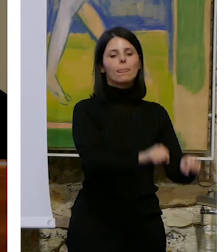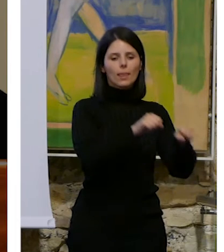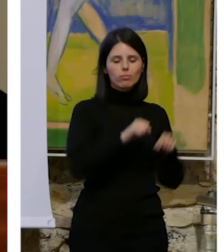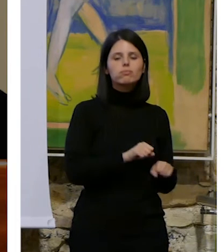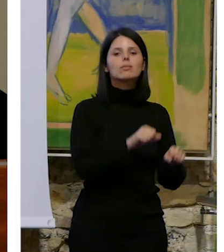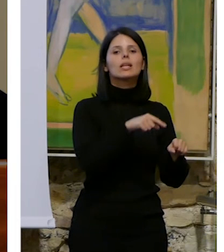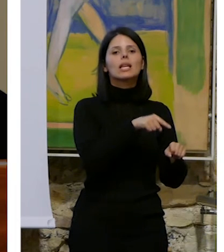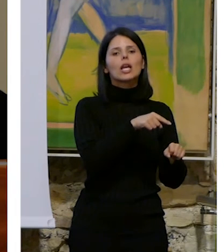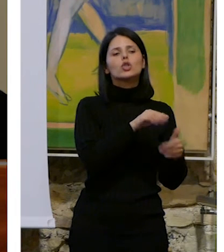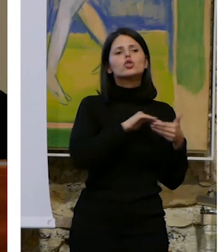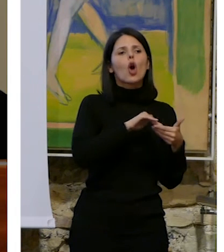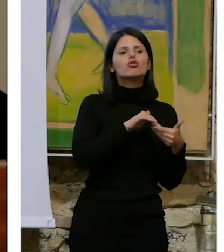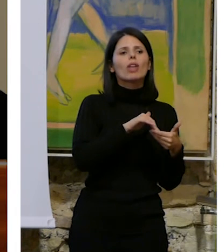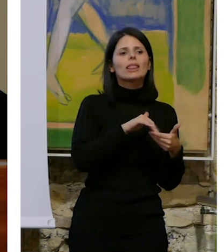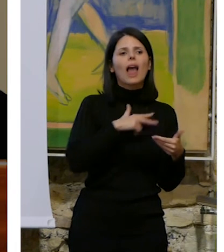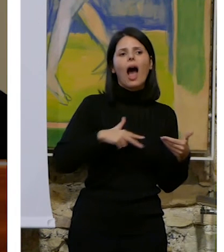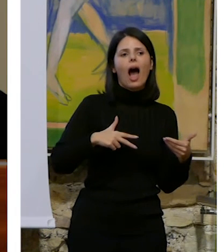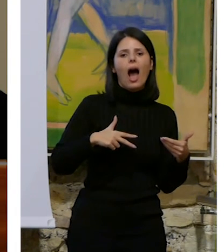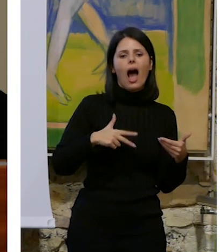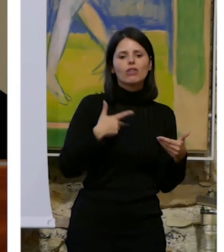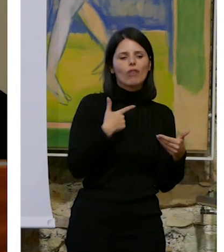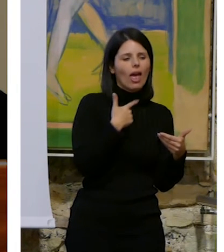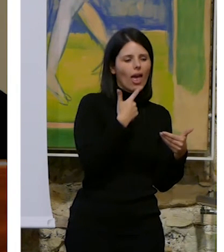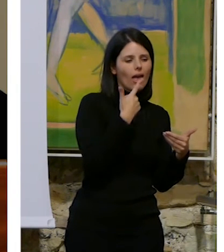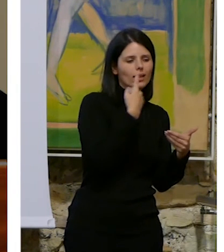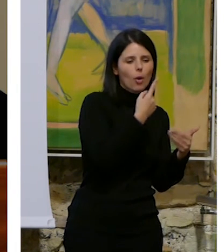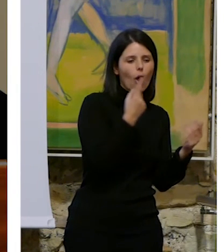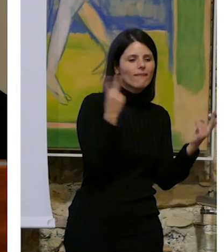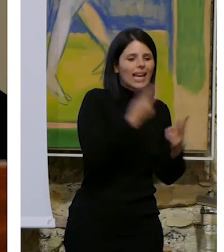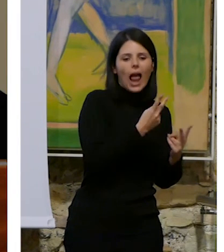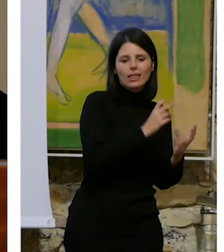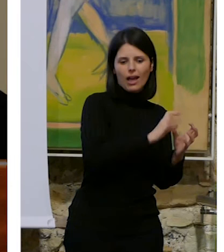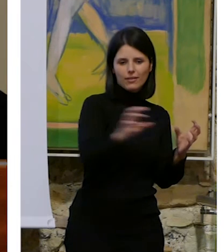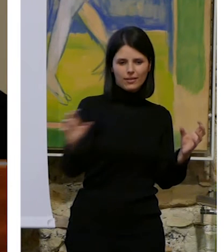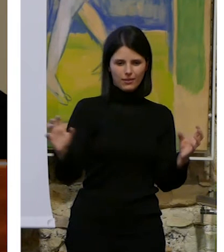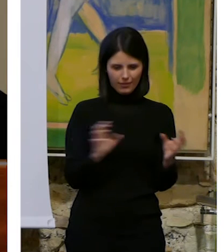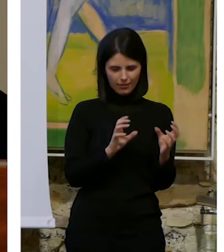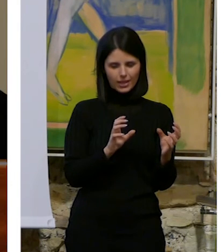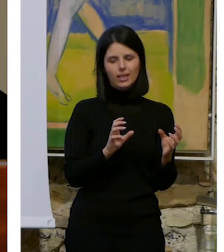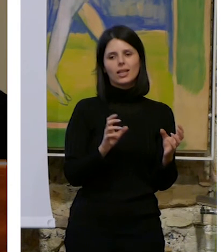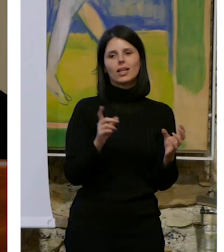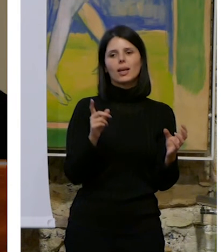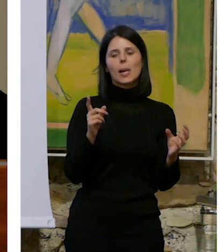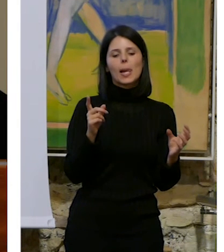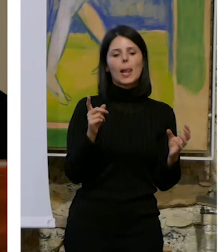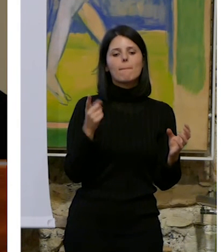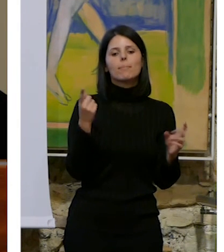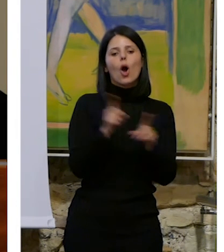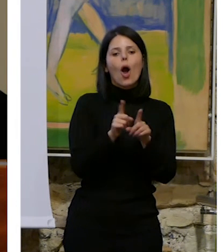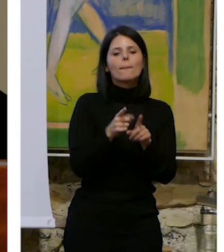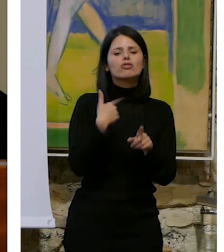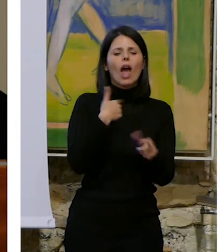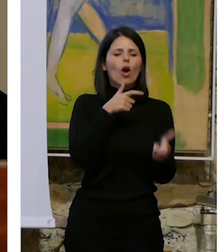nostra società era fatta di realtà articolate dove si elaborava l'opinione, non ultimo il bar, cioè